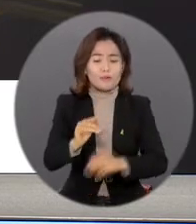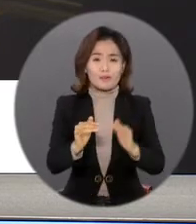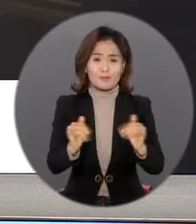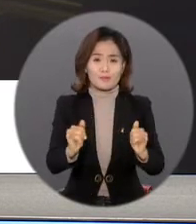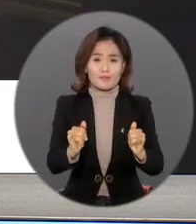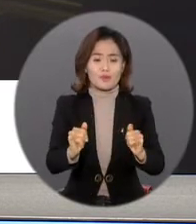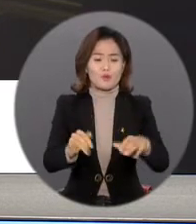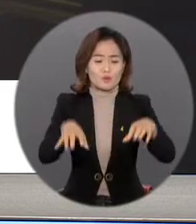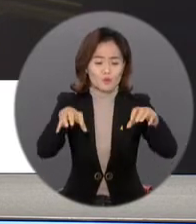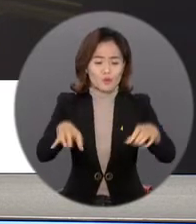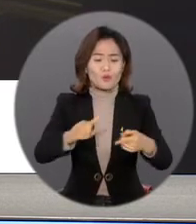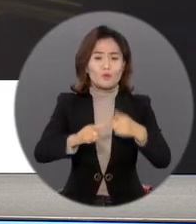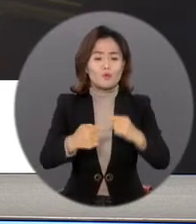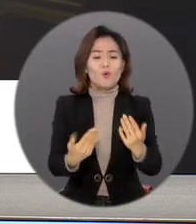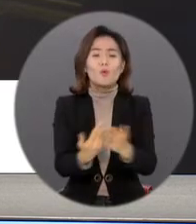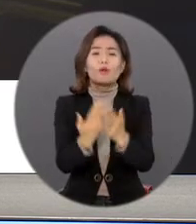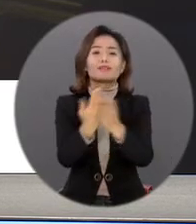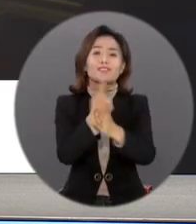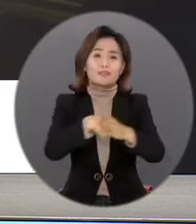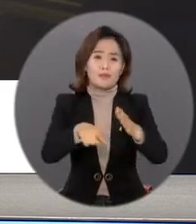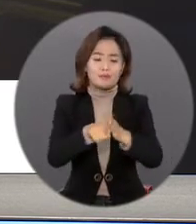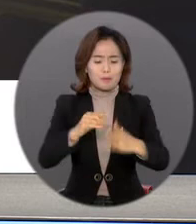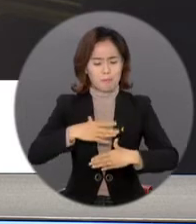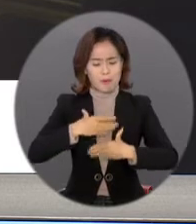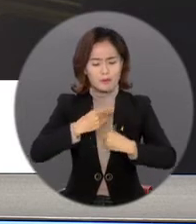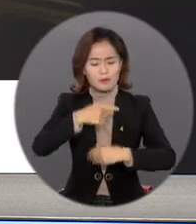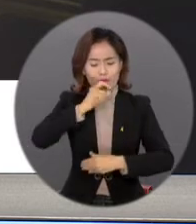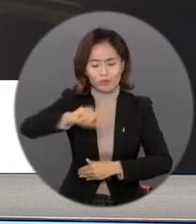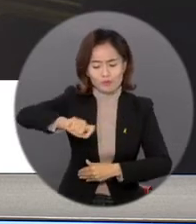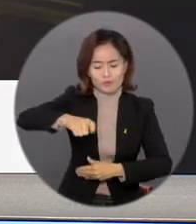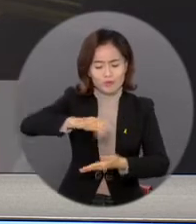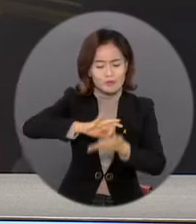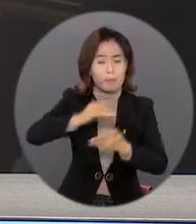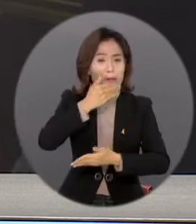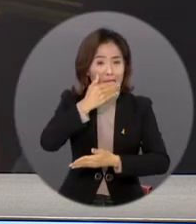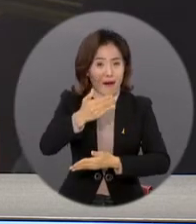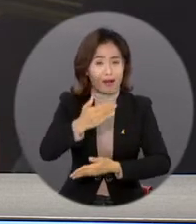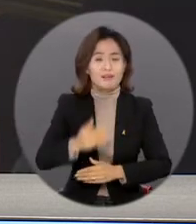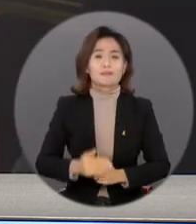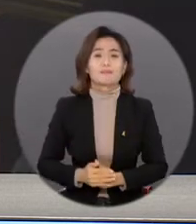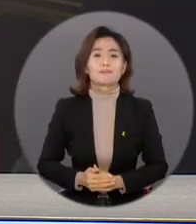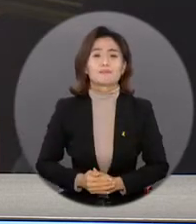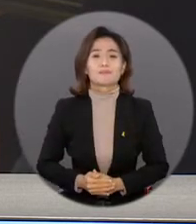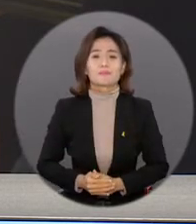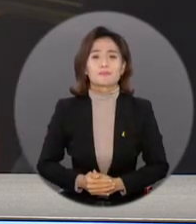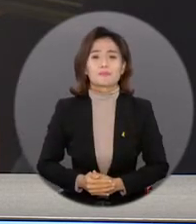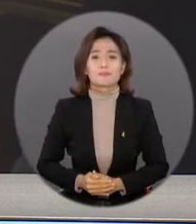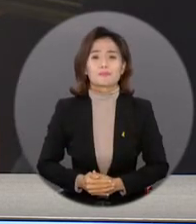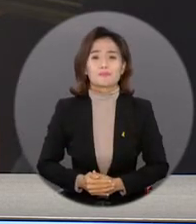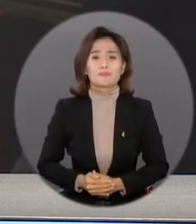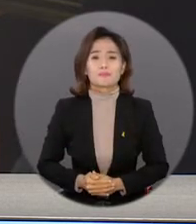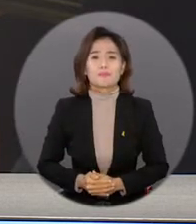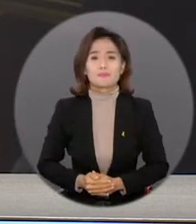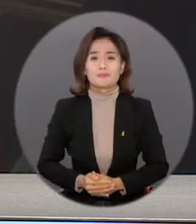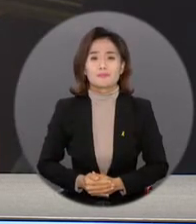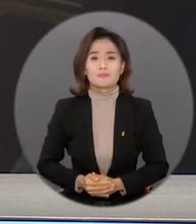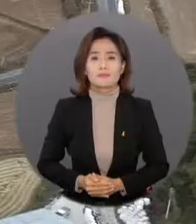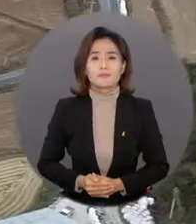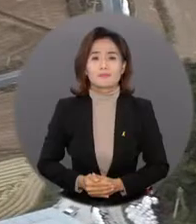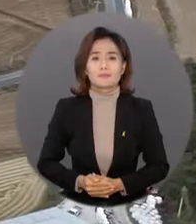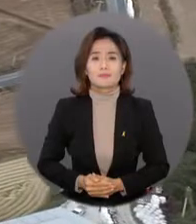주민들은 두 지역의 상생협력을 통해 편리하게 수돗물을 쓸 수 있게 됐습니다. 김진선 기자가 보도합니다.